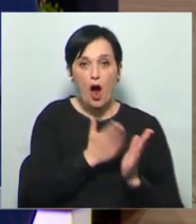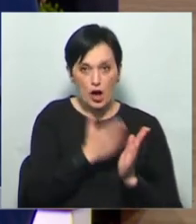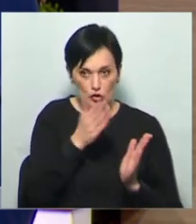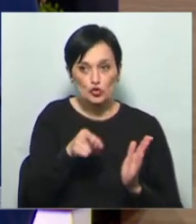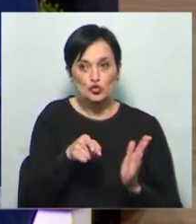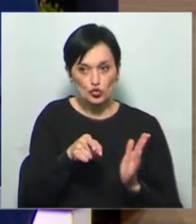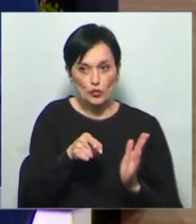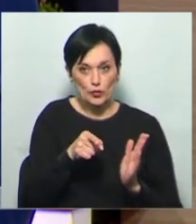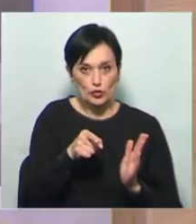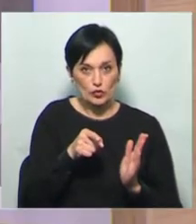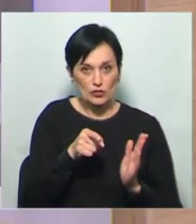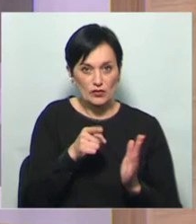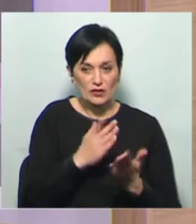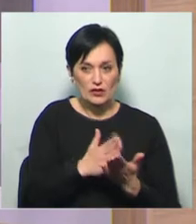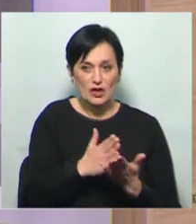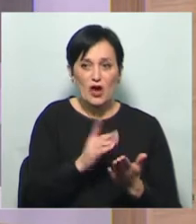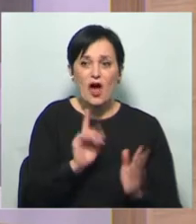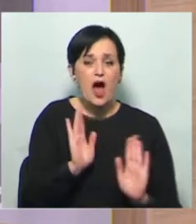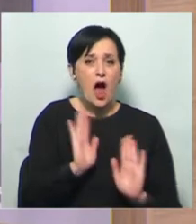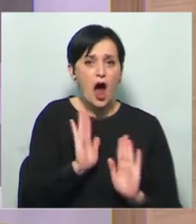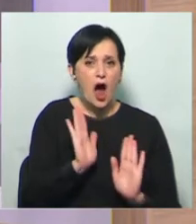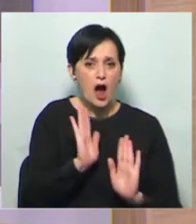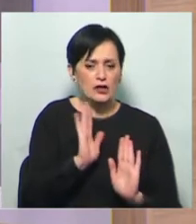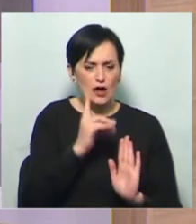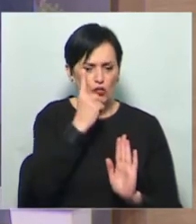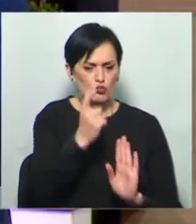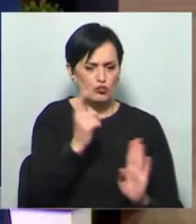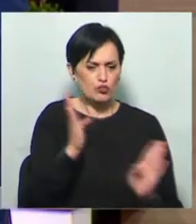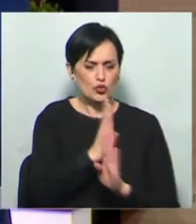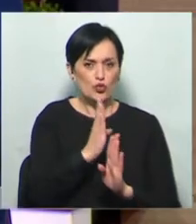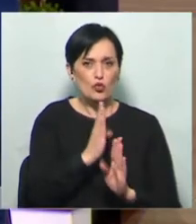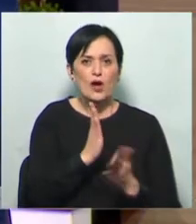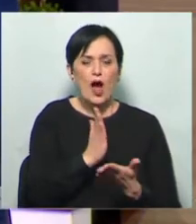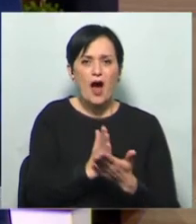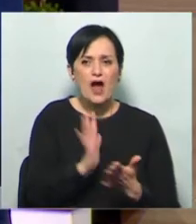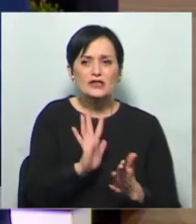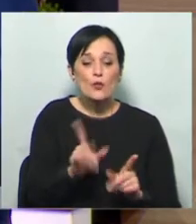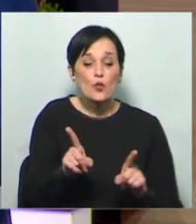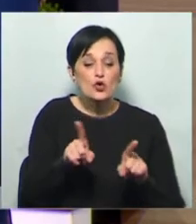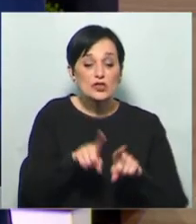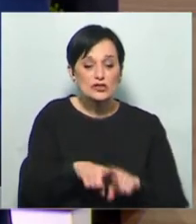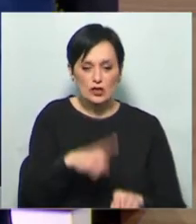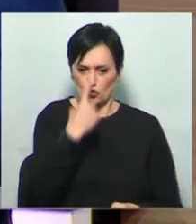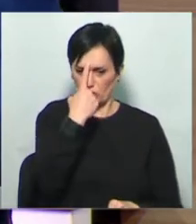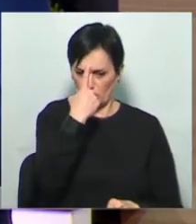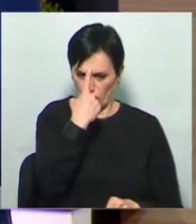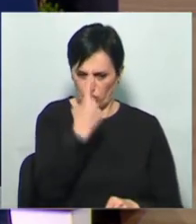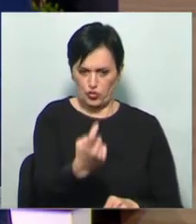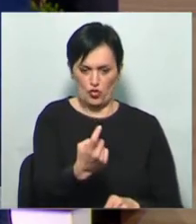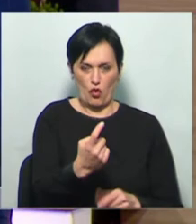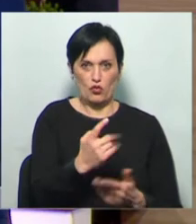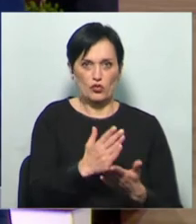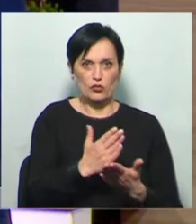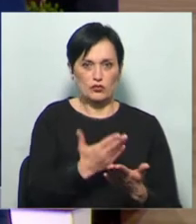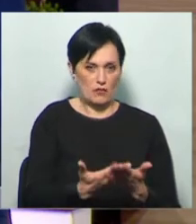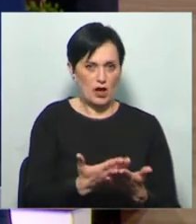არის ინფორმაცია. არ პროგნოზულად, აბსოლუტურად არ არსებობს ესეთი პროგნოზული მარკერი,